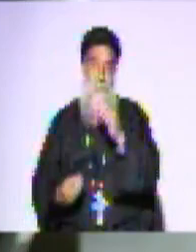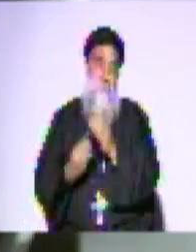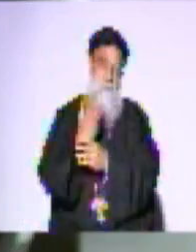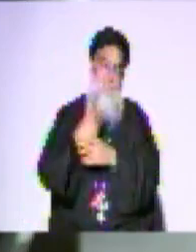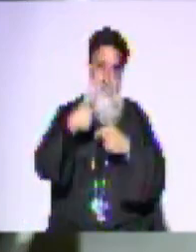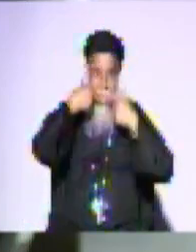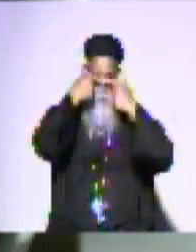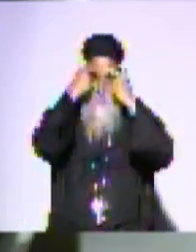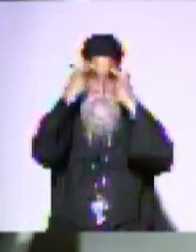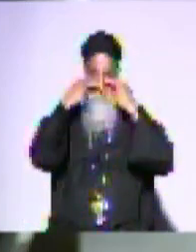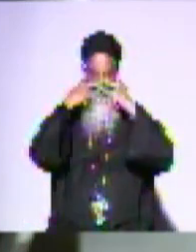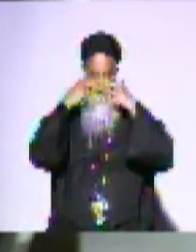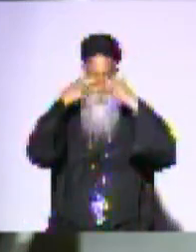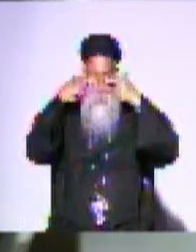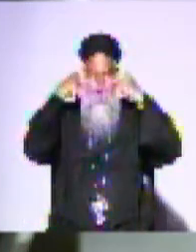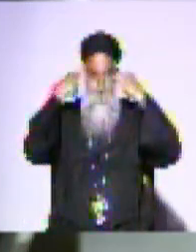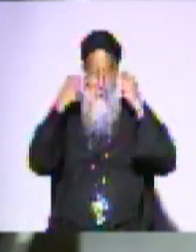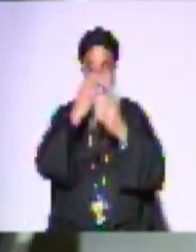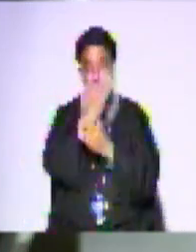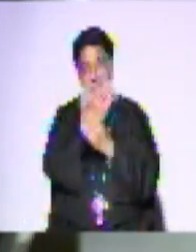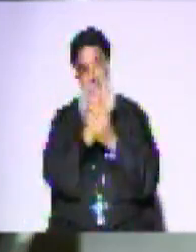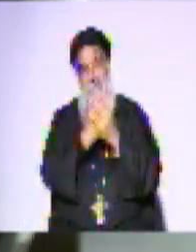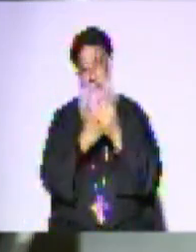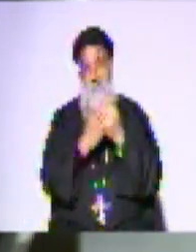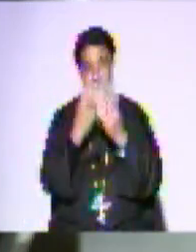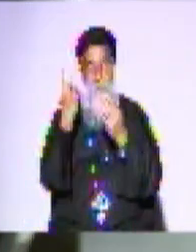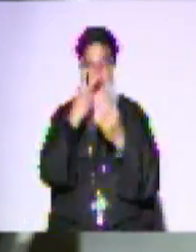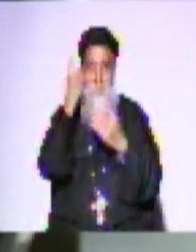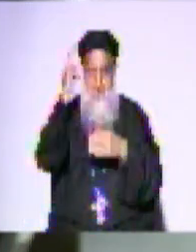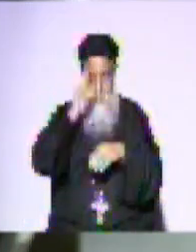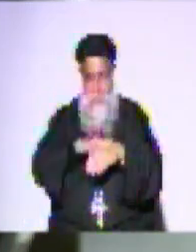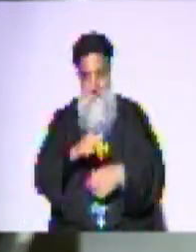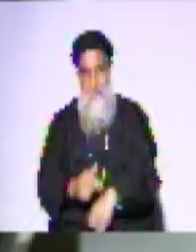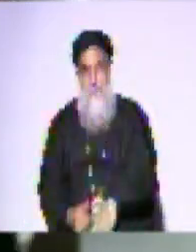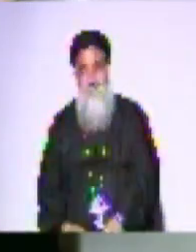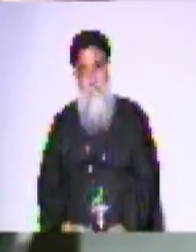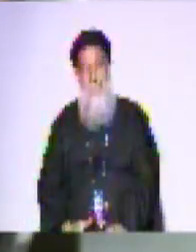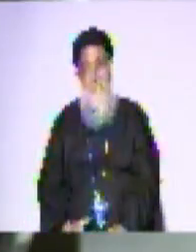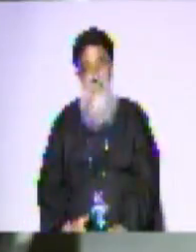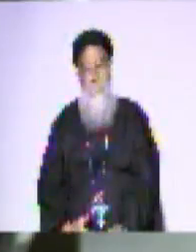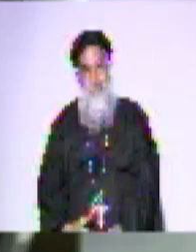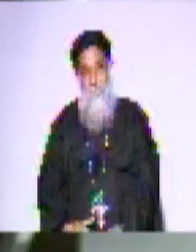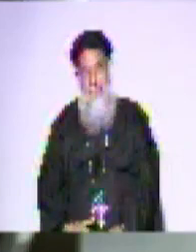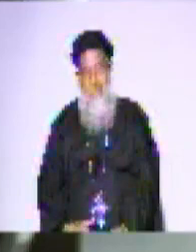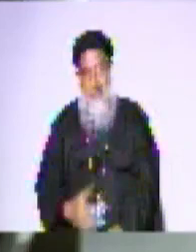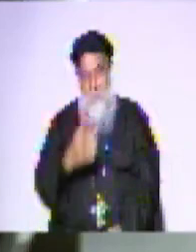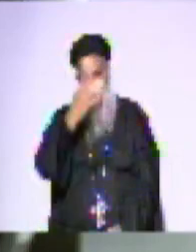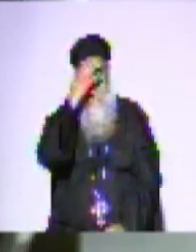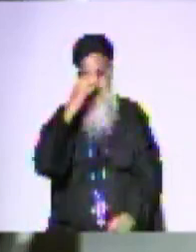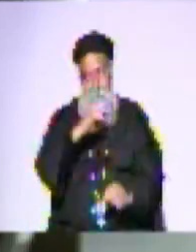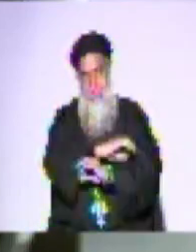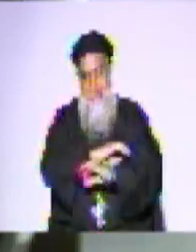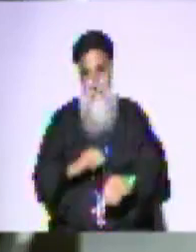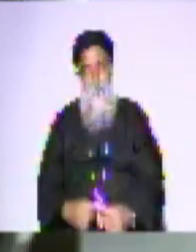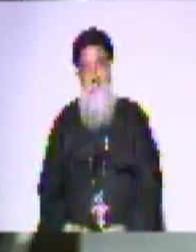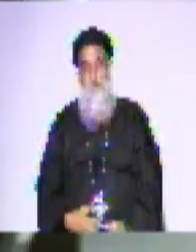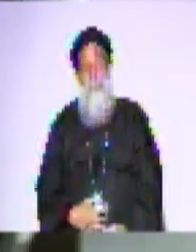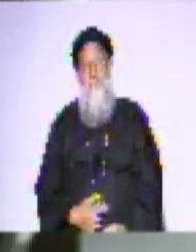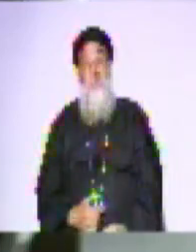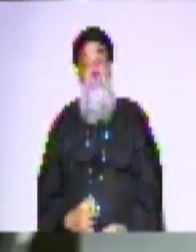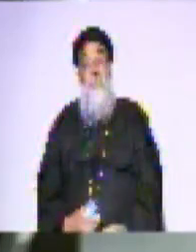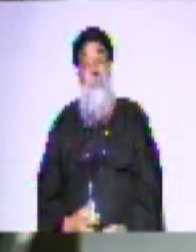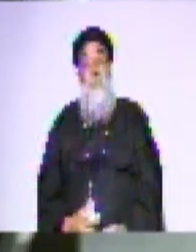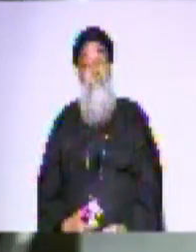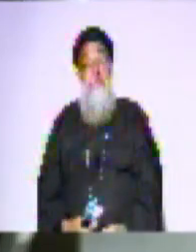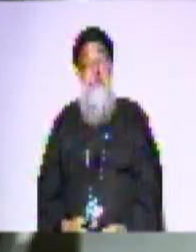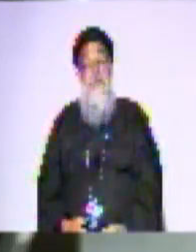عينين لمولود اعمى اخر يعني يعني بارتيماوس شفاء شفاء بس ده